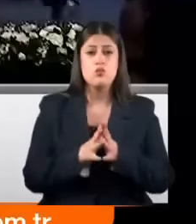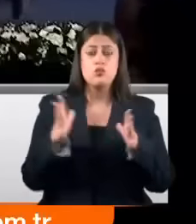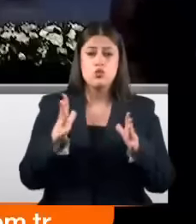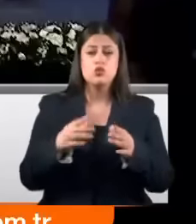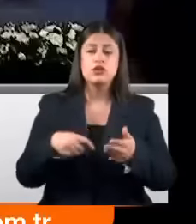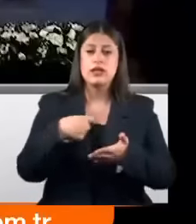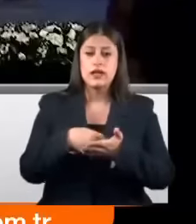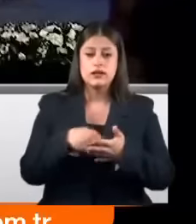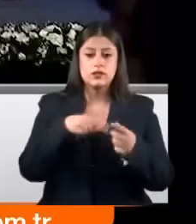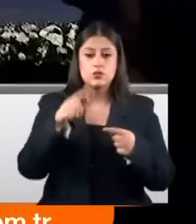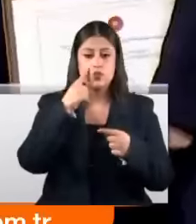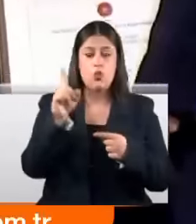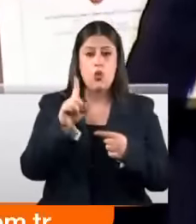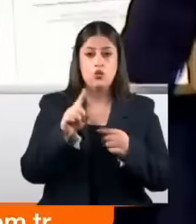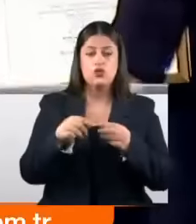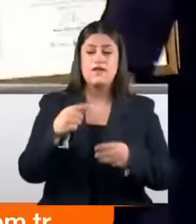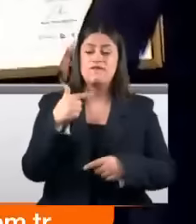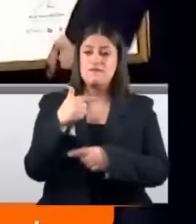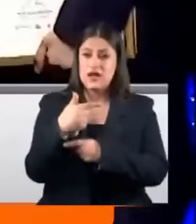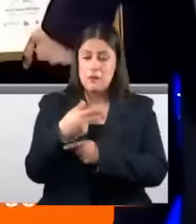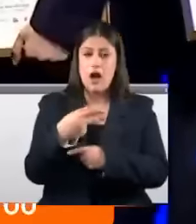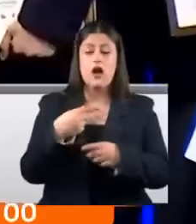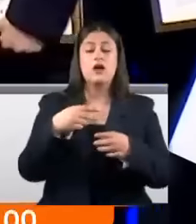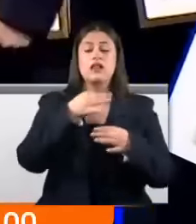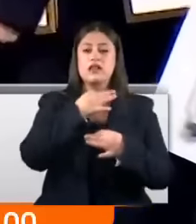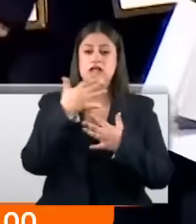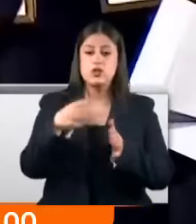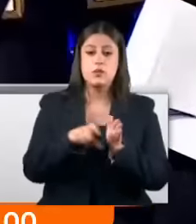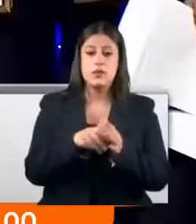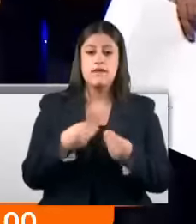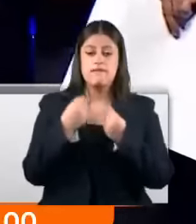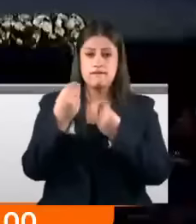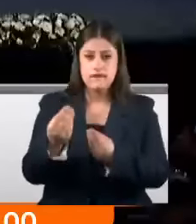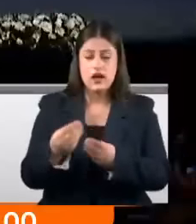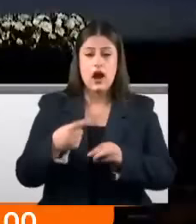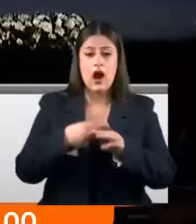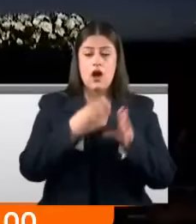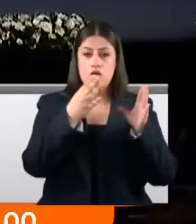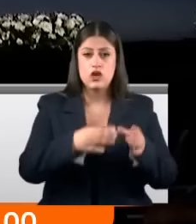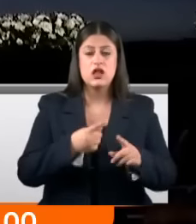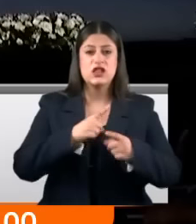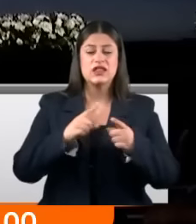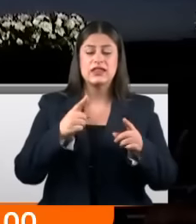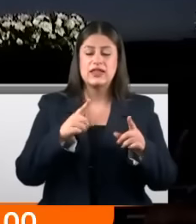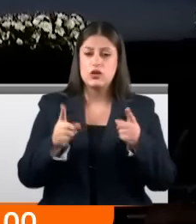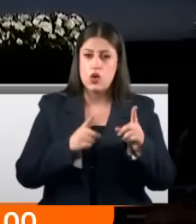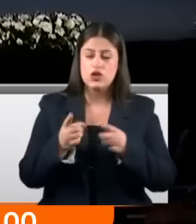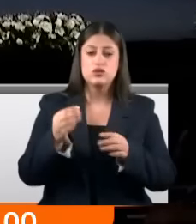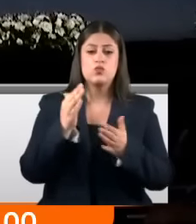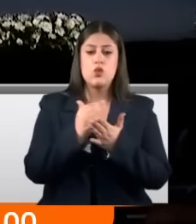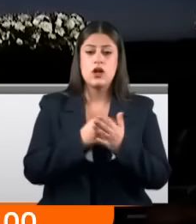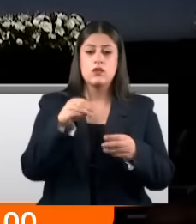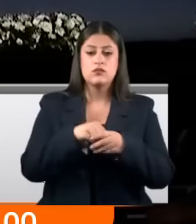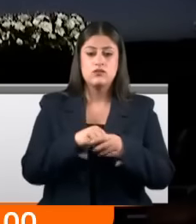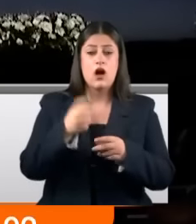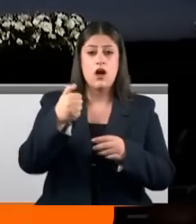ölçeğine sahip ilk 10 firmaya teşekkür belgesinin verildiği programda Erdoğan teknoloji programı kapsamında desteklenecek 6 yeni çağrıyı